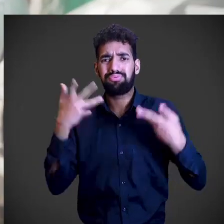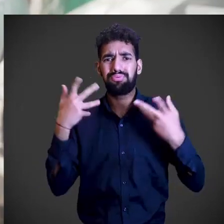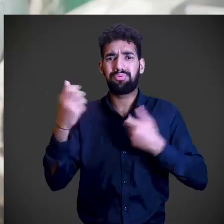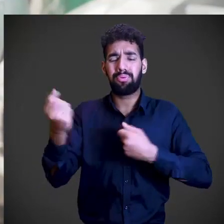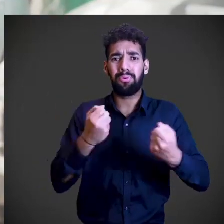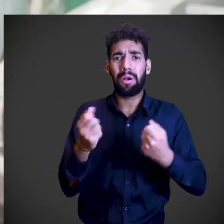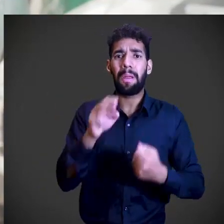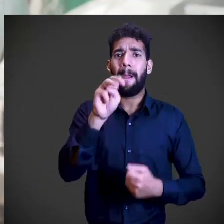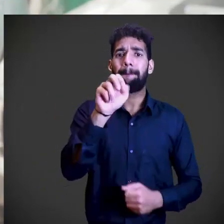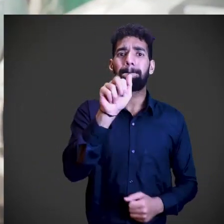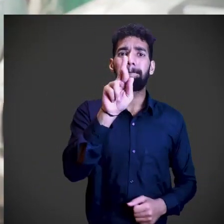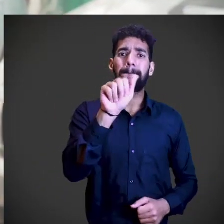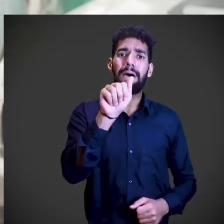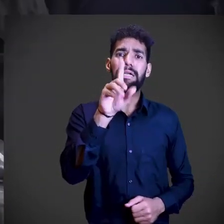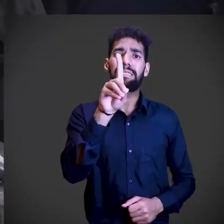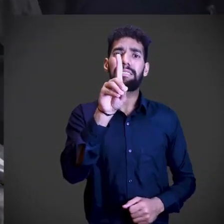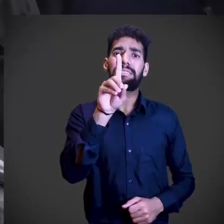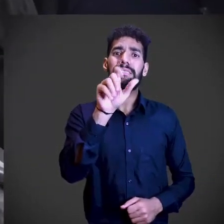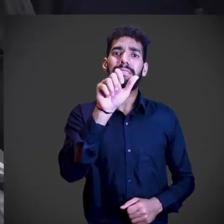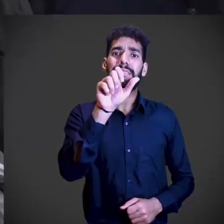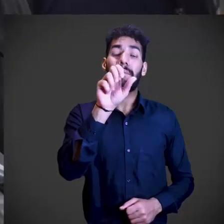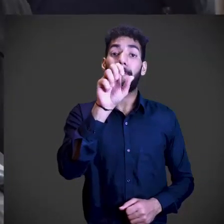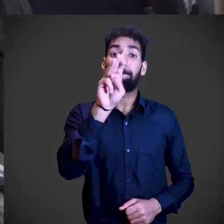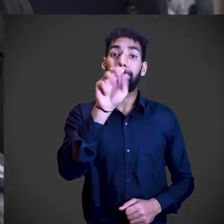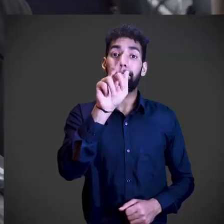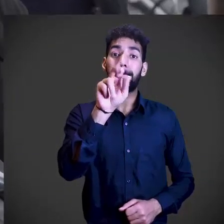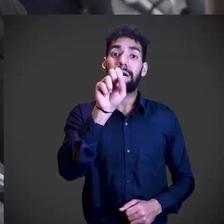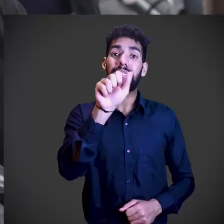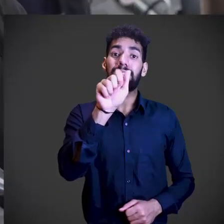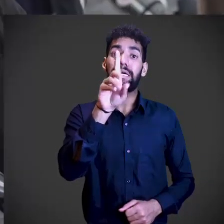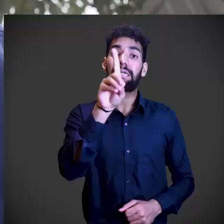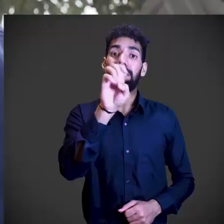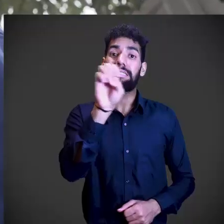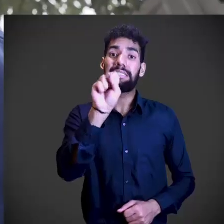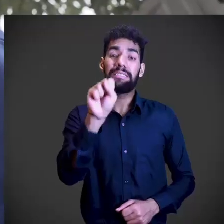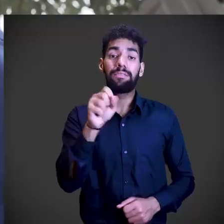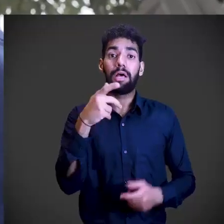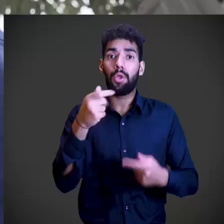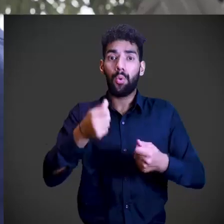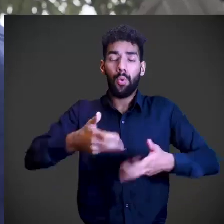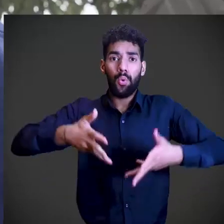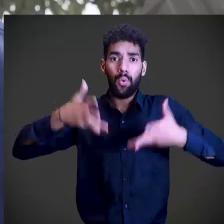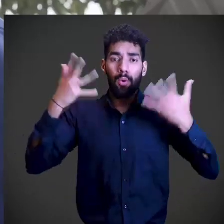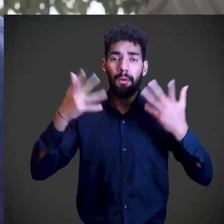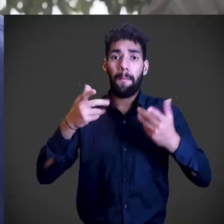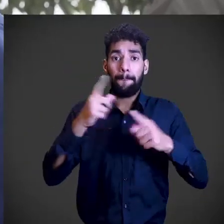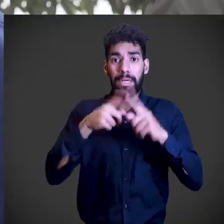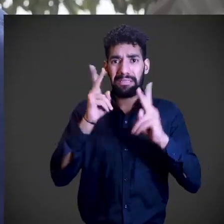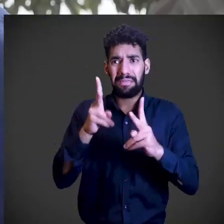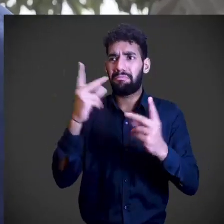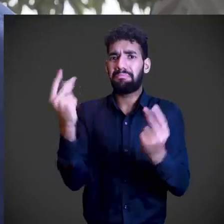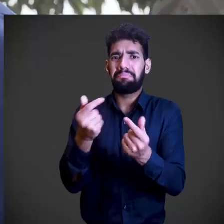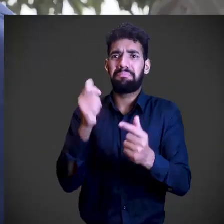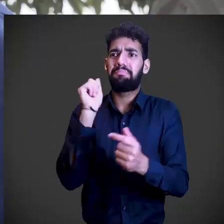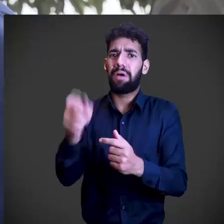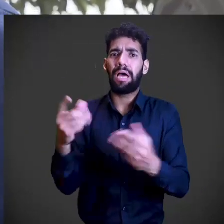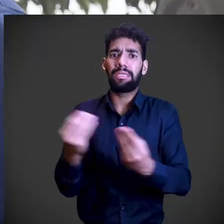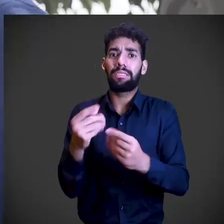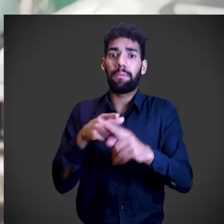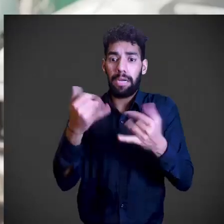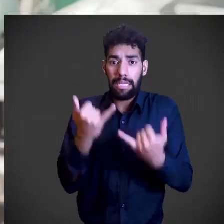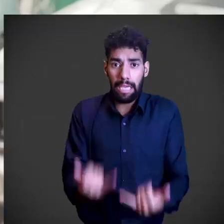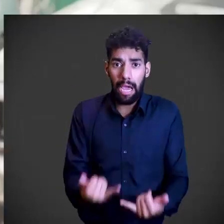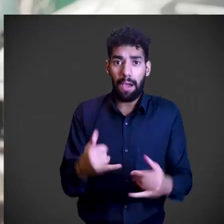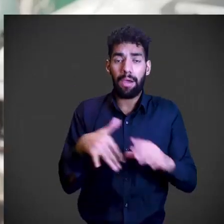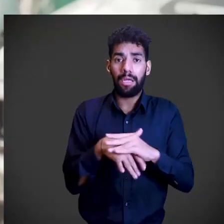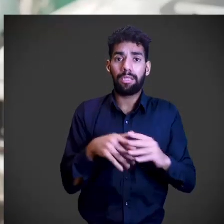में अगर आप उसको लें तो मर्सिडीज़ की आजकल यहाँ आपको 25 से 30 लाख में अच्छी गाड़ी मिल जाती है, और यही अगर आप 36 लाख की होंडा लेते हैं,